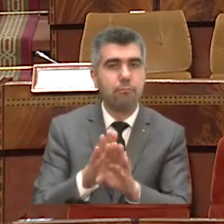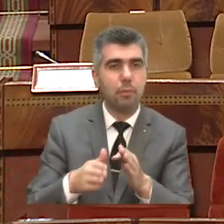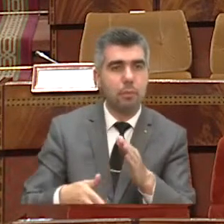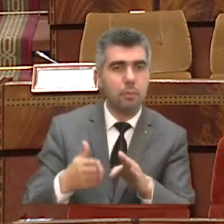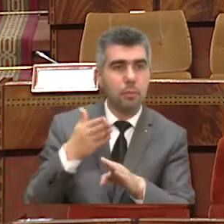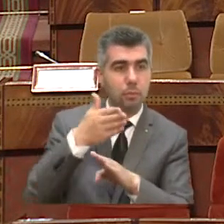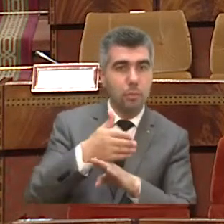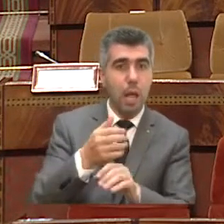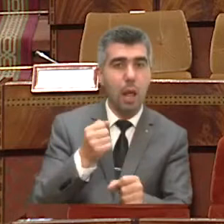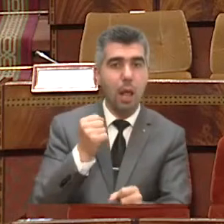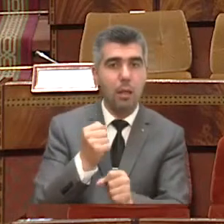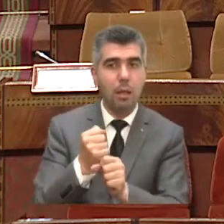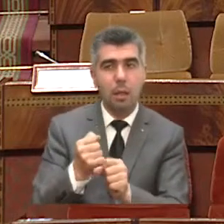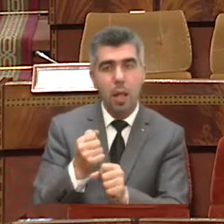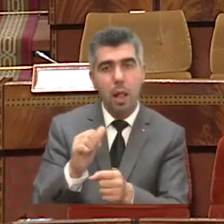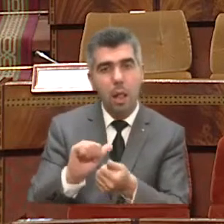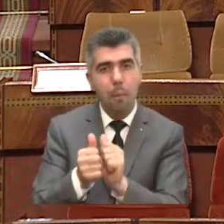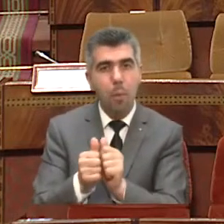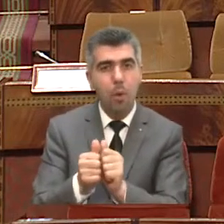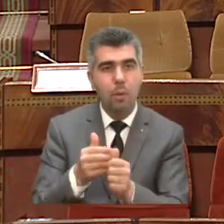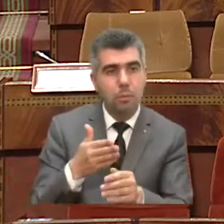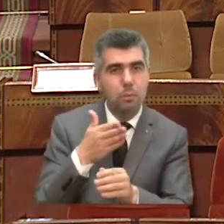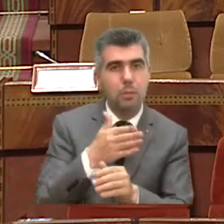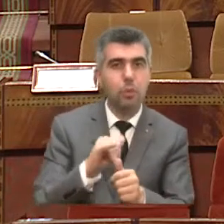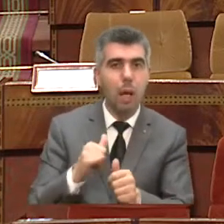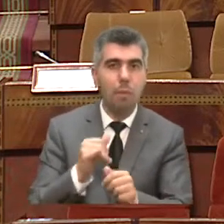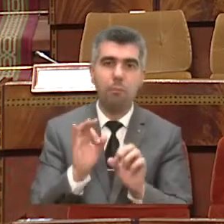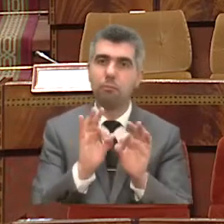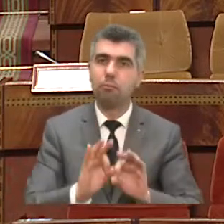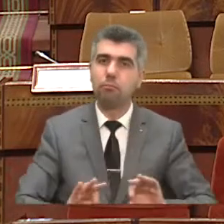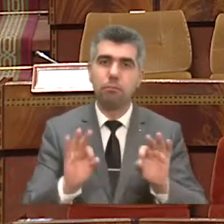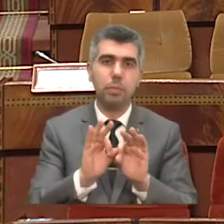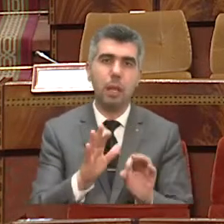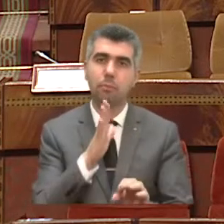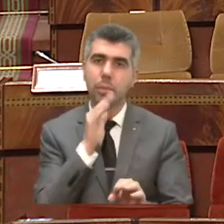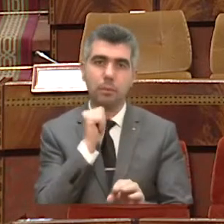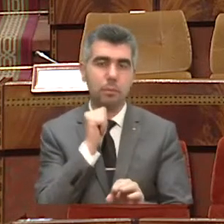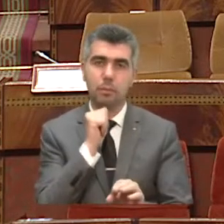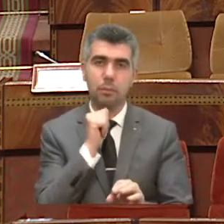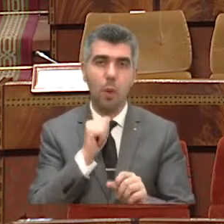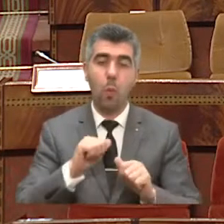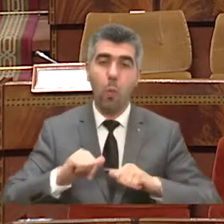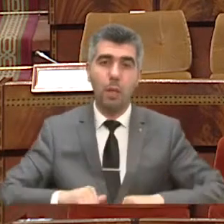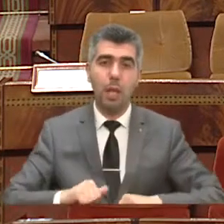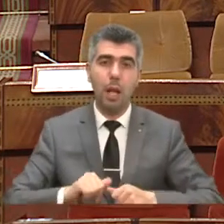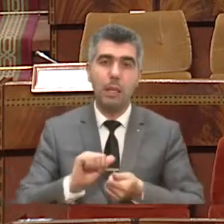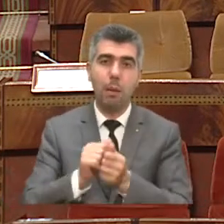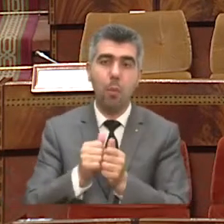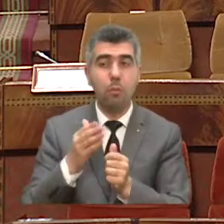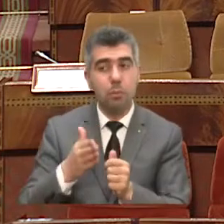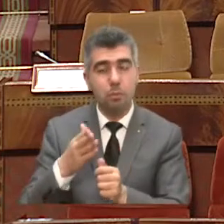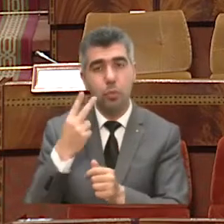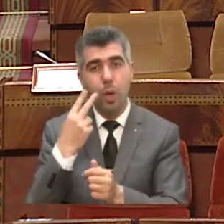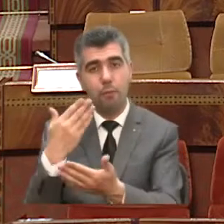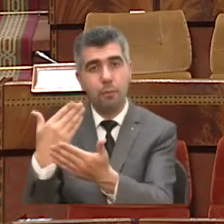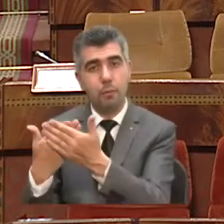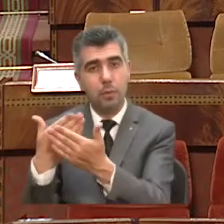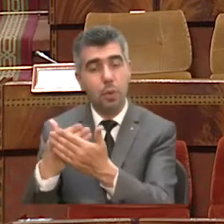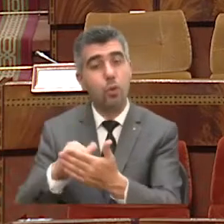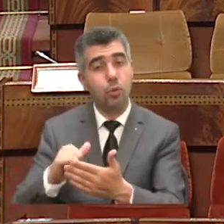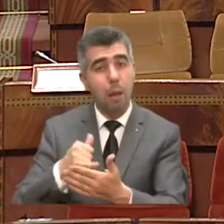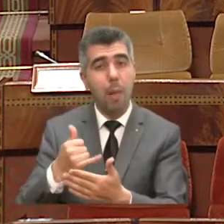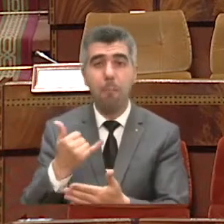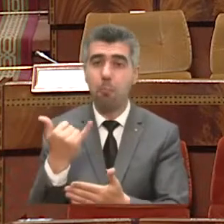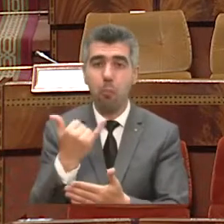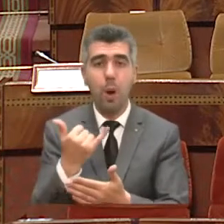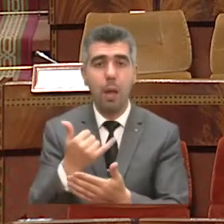جماعه كتعمل اللي بغات. دونك الاشراف ديالكم سيد الوزير خصو يكون بشكل مباشر، وتكون فيه شويه ديال الحزم ونبعدوا شويه من الريع، لان الشباب المغربي يحتاج لهذه